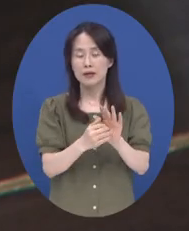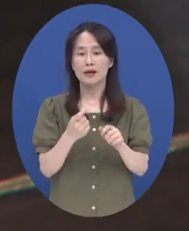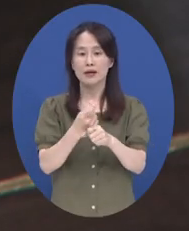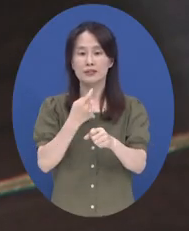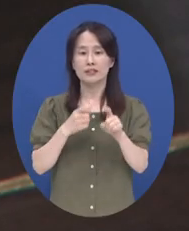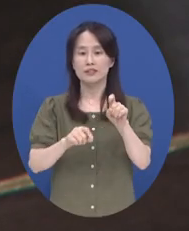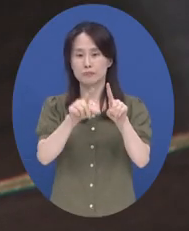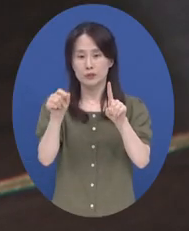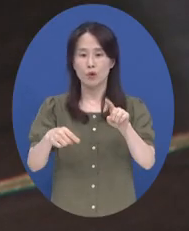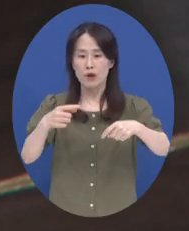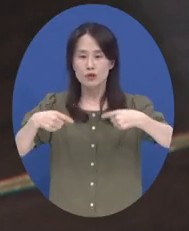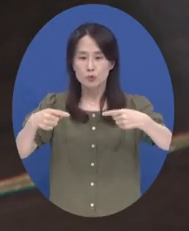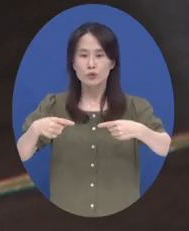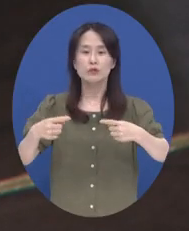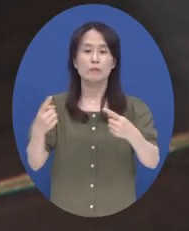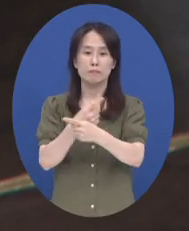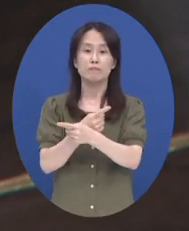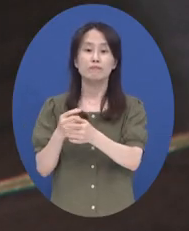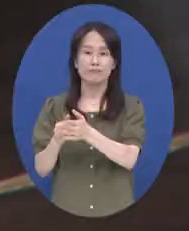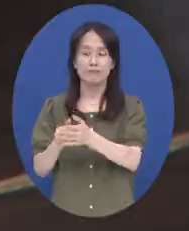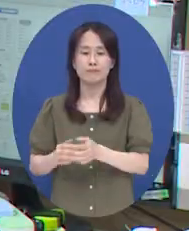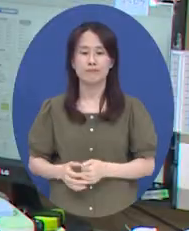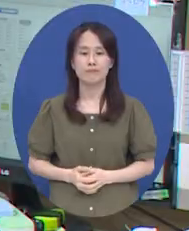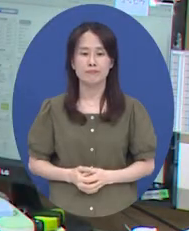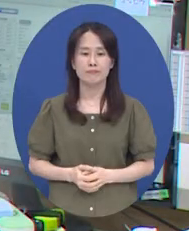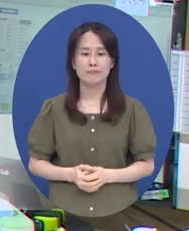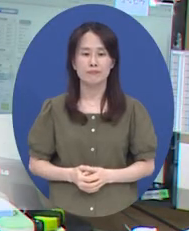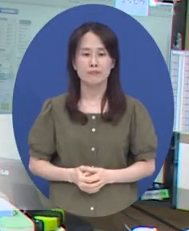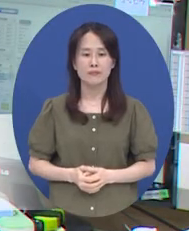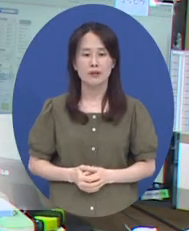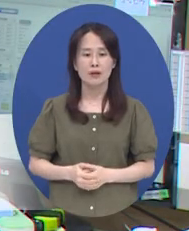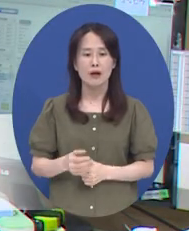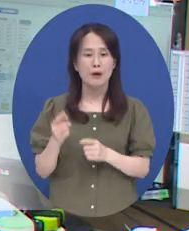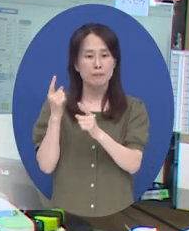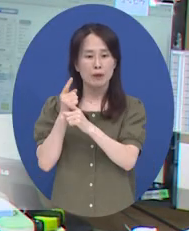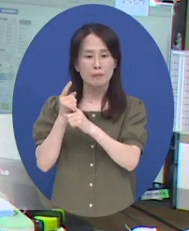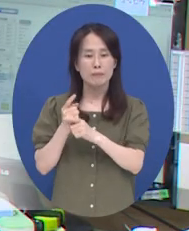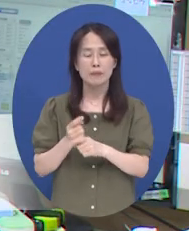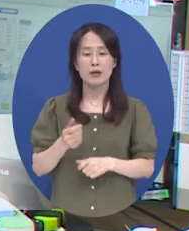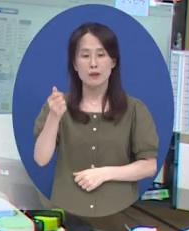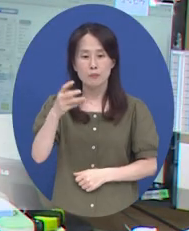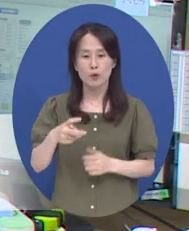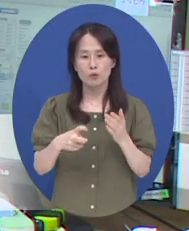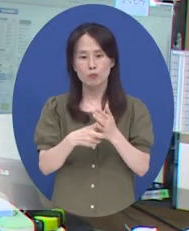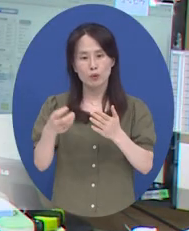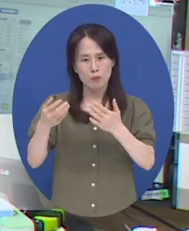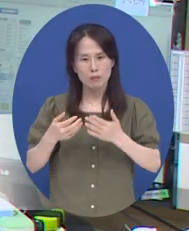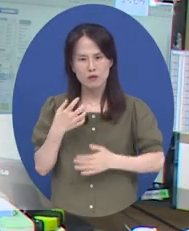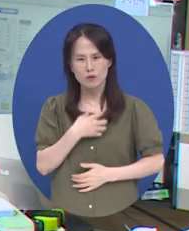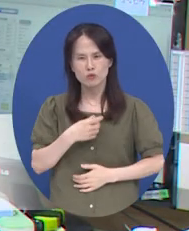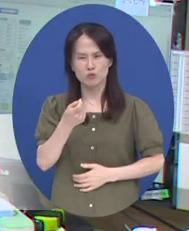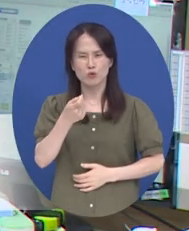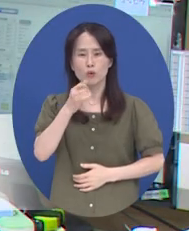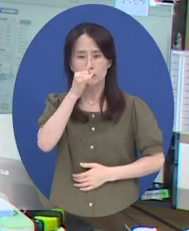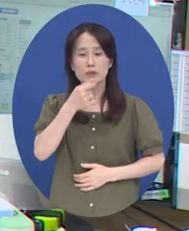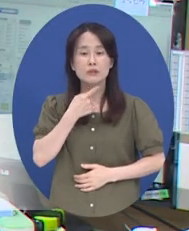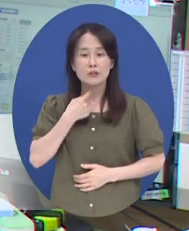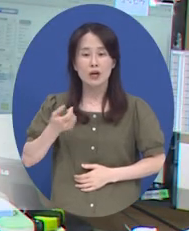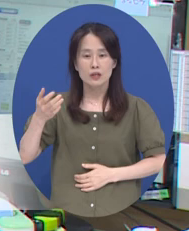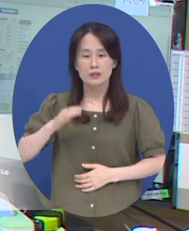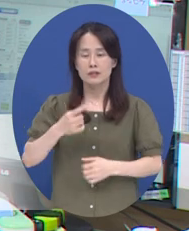11월 감열지 를 교체했습니다 뭉쳐 이도 매일 번호표 파 되니까 걱정이 조금 됐었는데